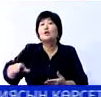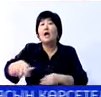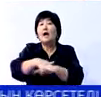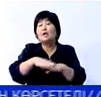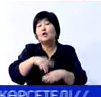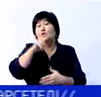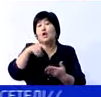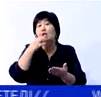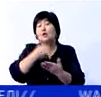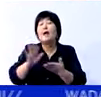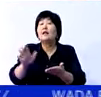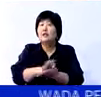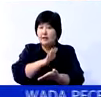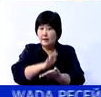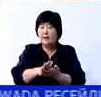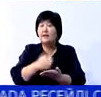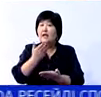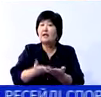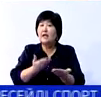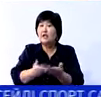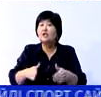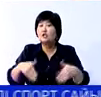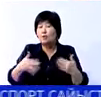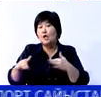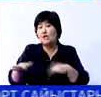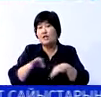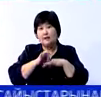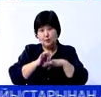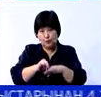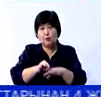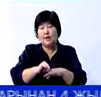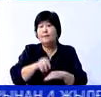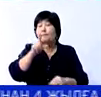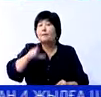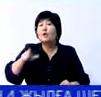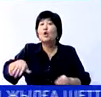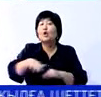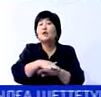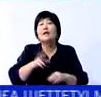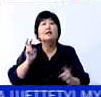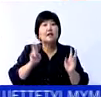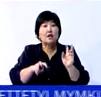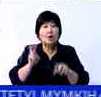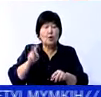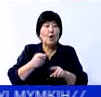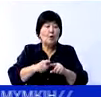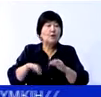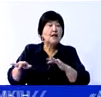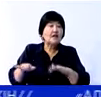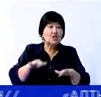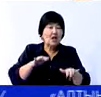беріп, тегін кеңес беру іс-шарасын өткізуде. Тұрғындардың келуі, яғни осы